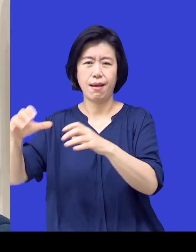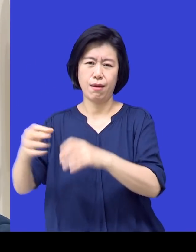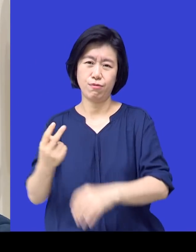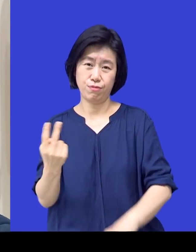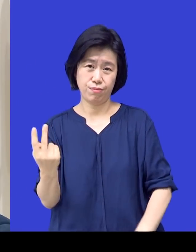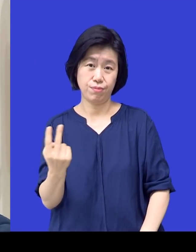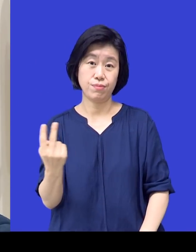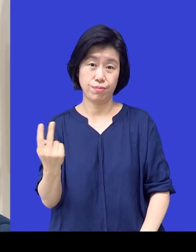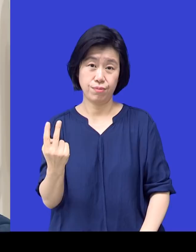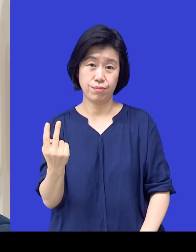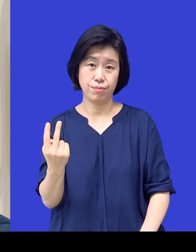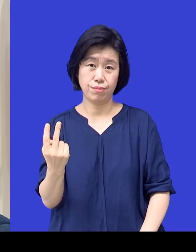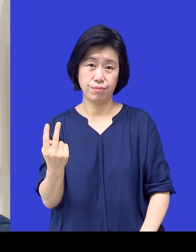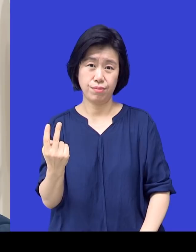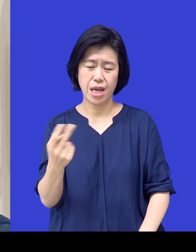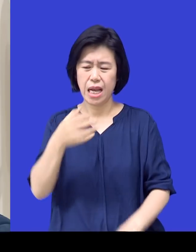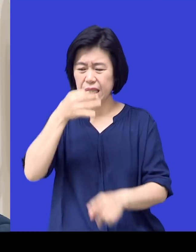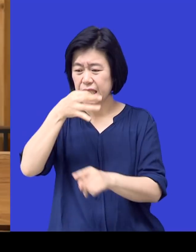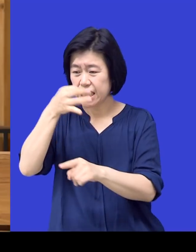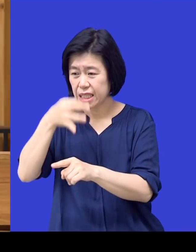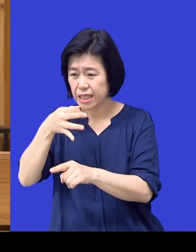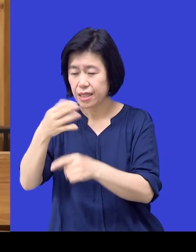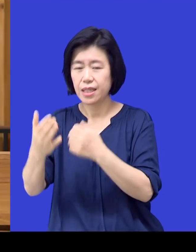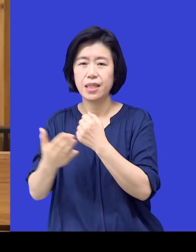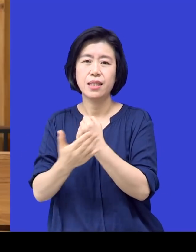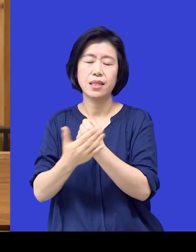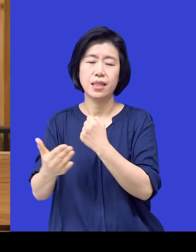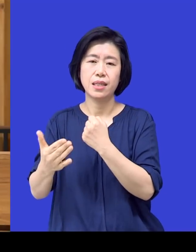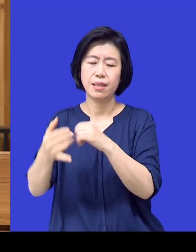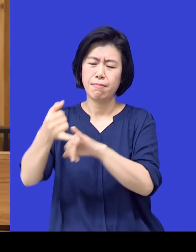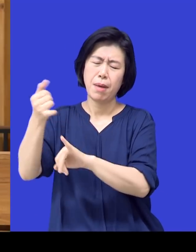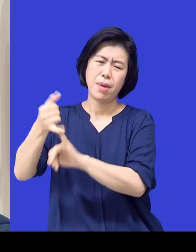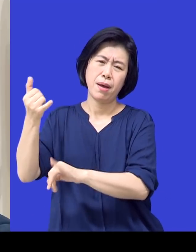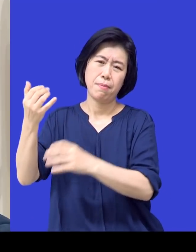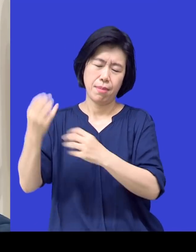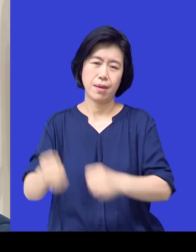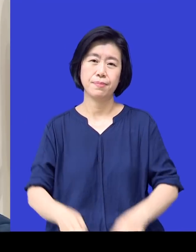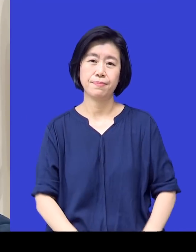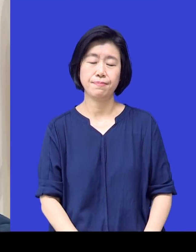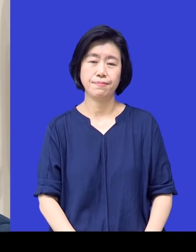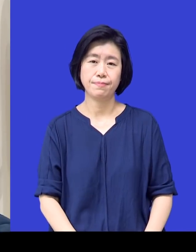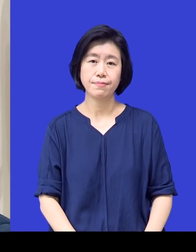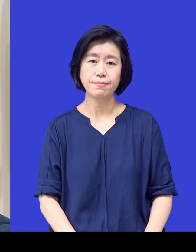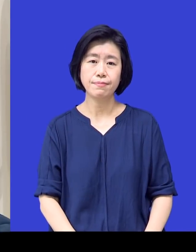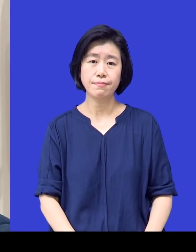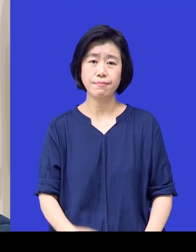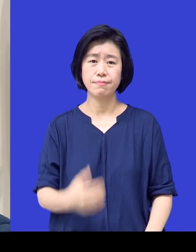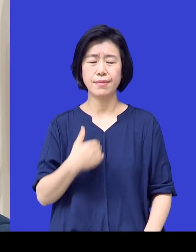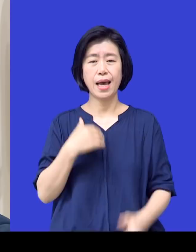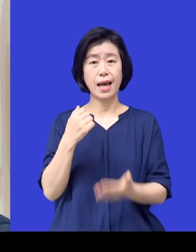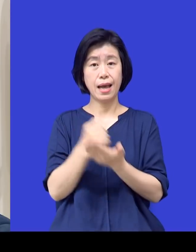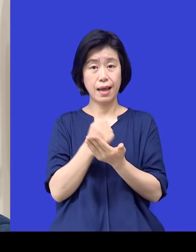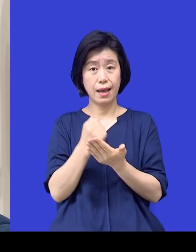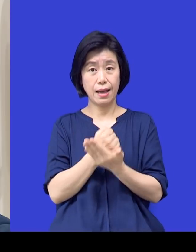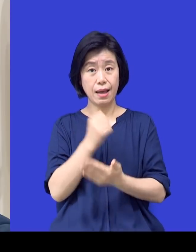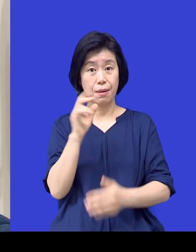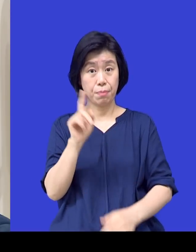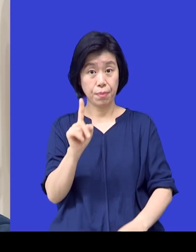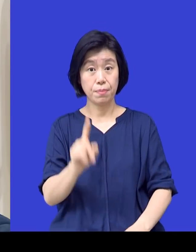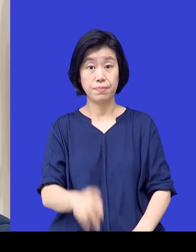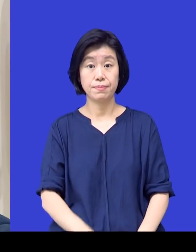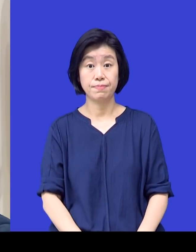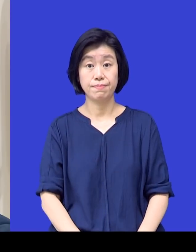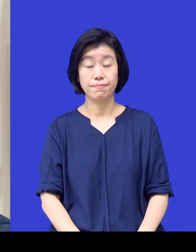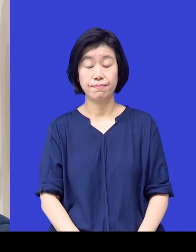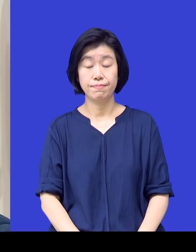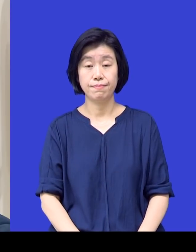조금 힘겨워하는 분들이 좀 많은 것 같아요. 네, 네. 그런데 저한테의 안타까움은 하나님이 또